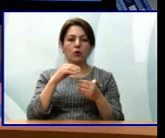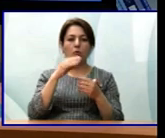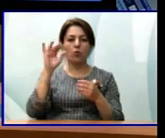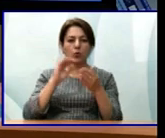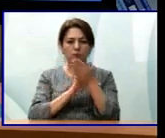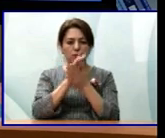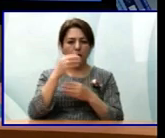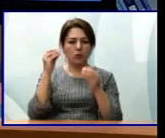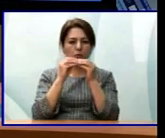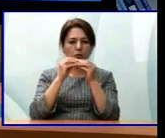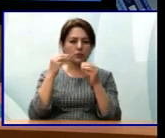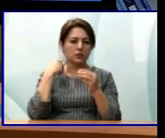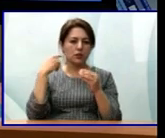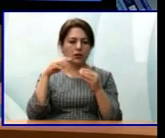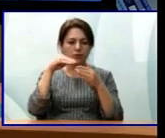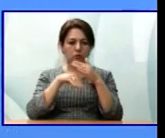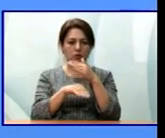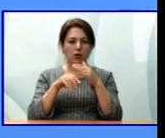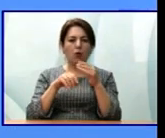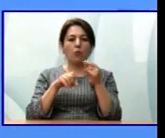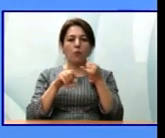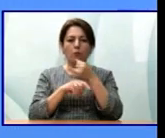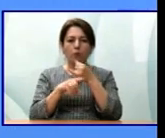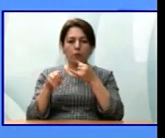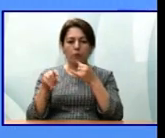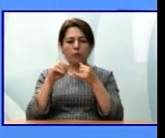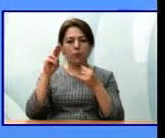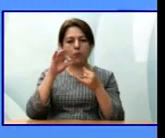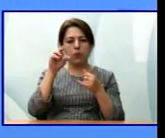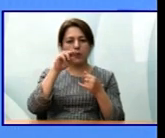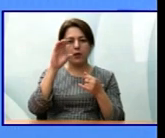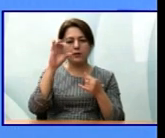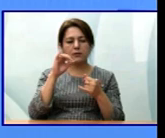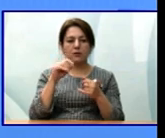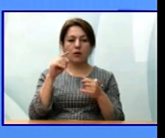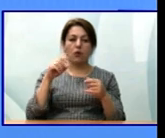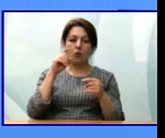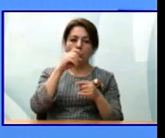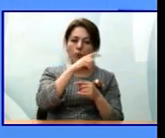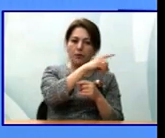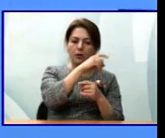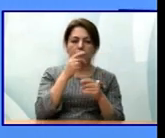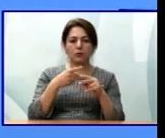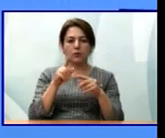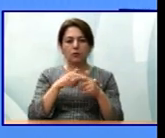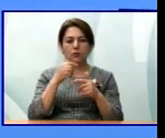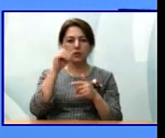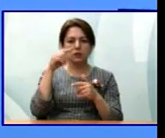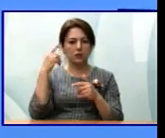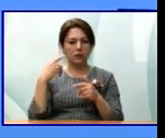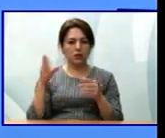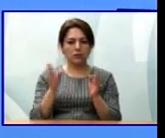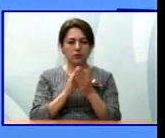o'ninchi raqam ostidagi poyasi o'rmalab yoki jingalaklari bilan ilashib